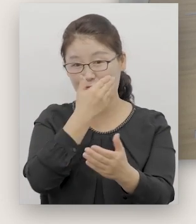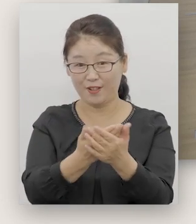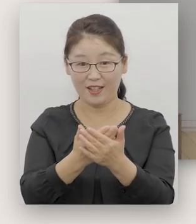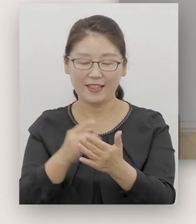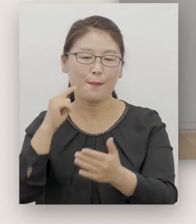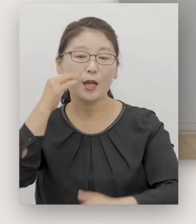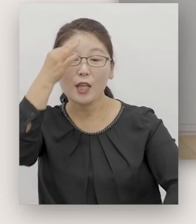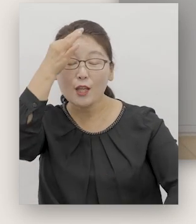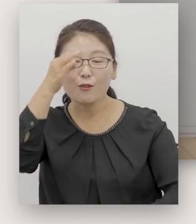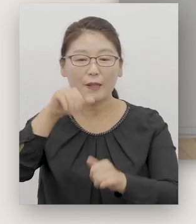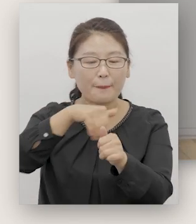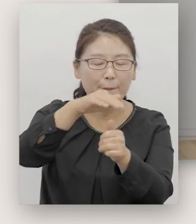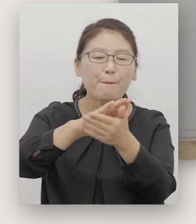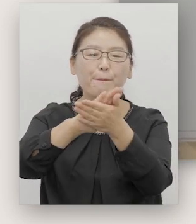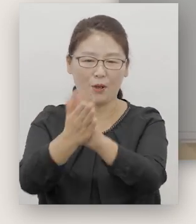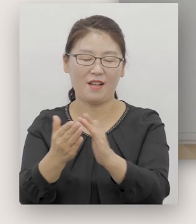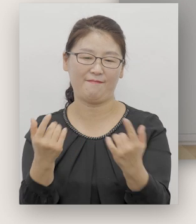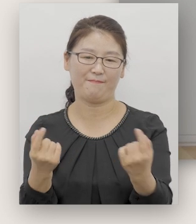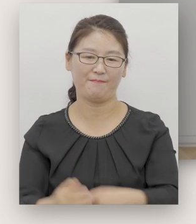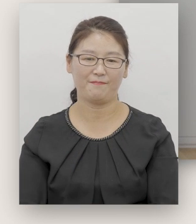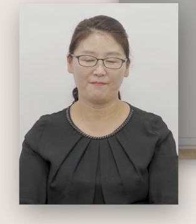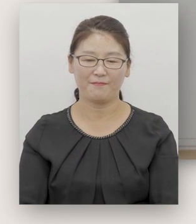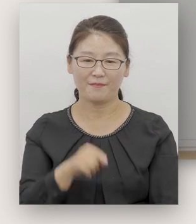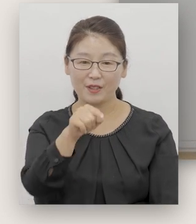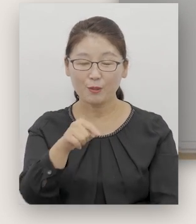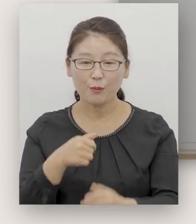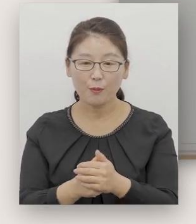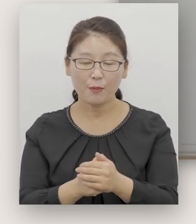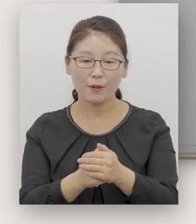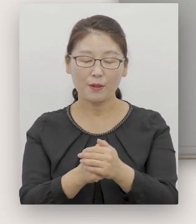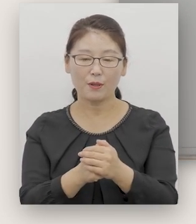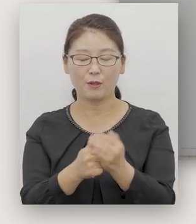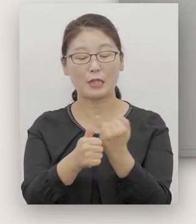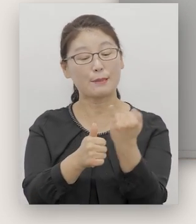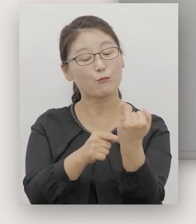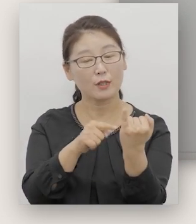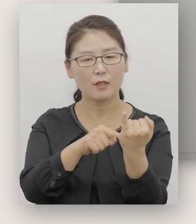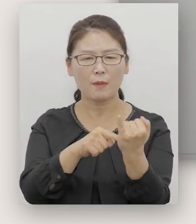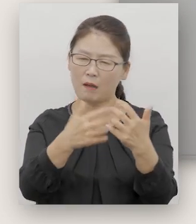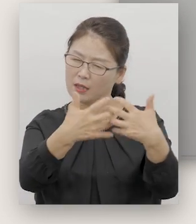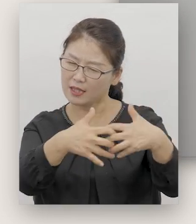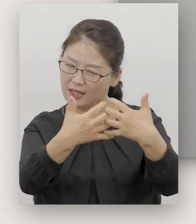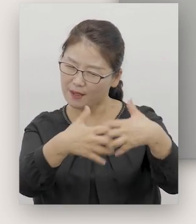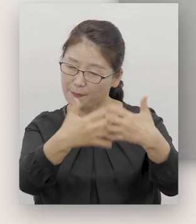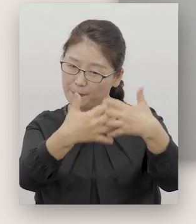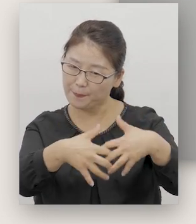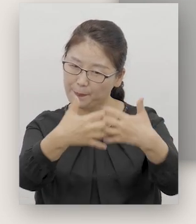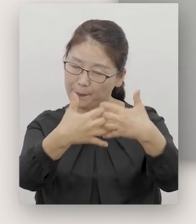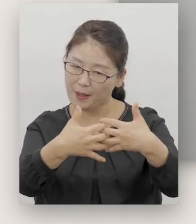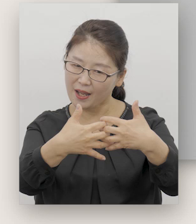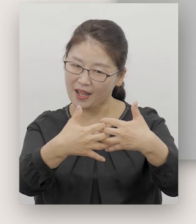또 기계적인 움직임들, 기계적인 움직임에 대한 뒷샹의 관심이 아예